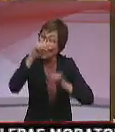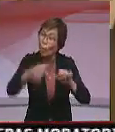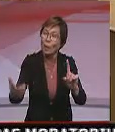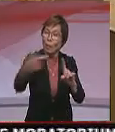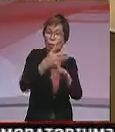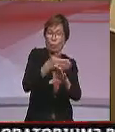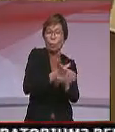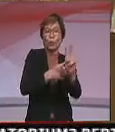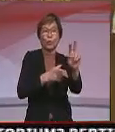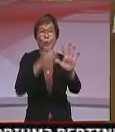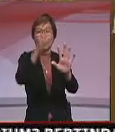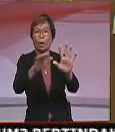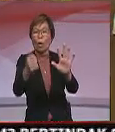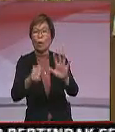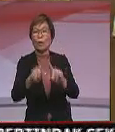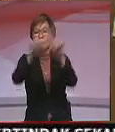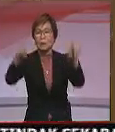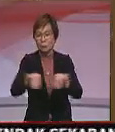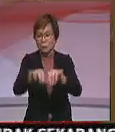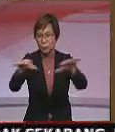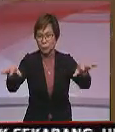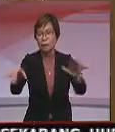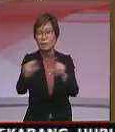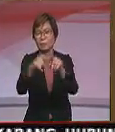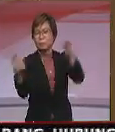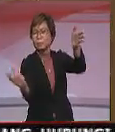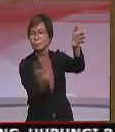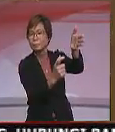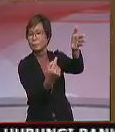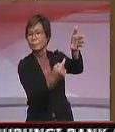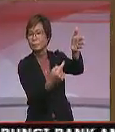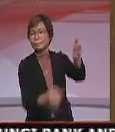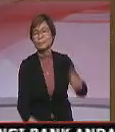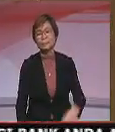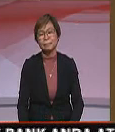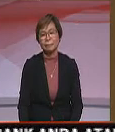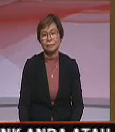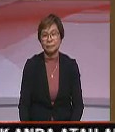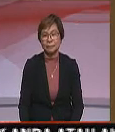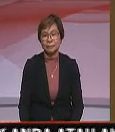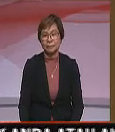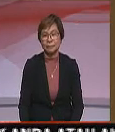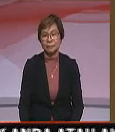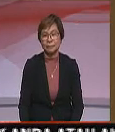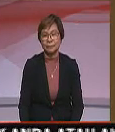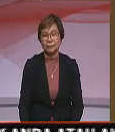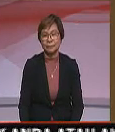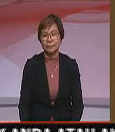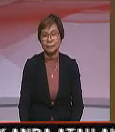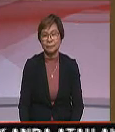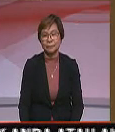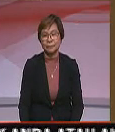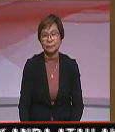sebelum 25 okt menerus di laman sesawang seperti tertera hai hai